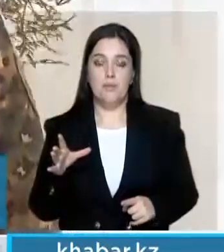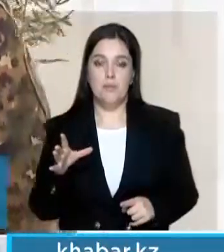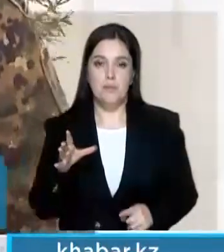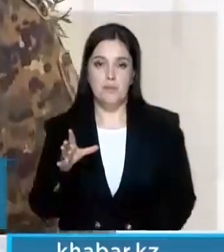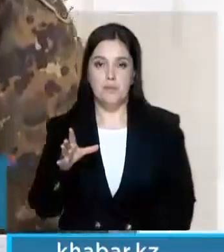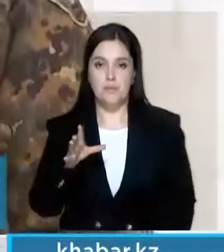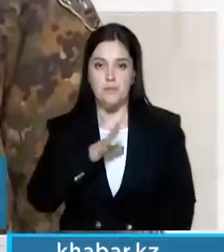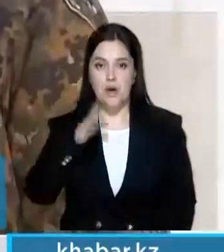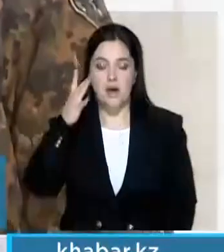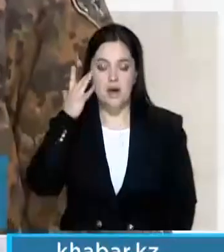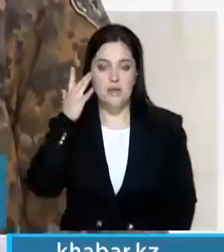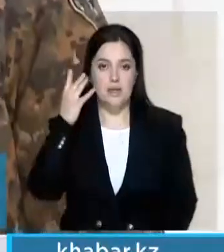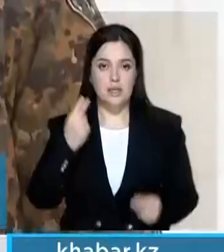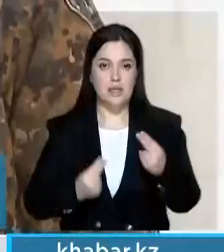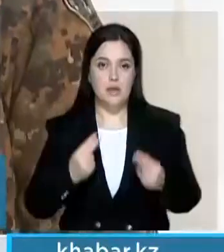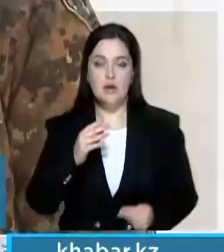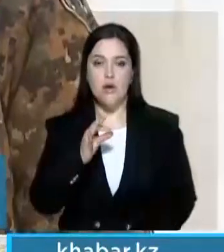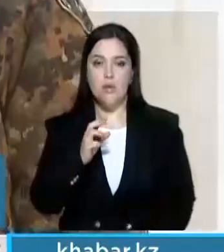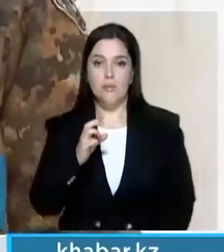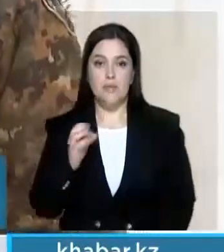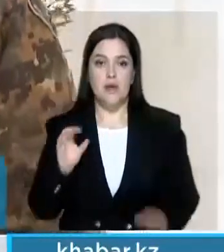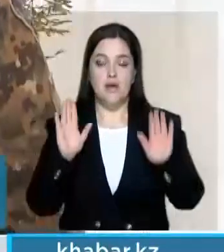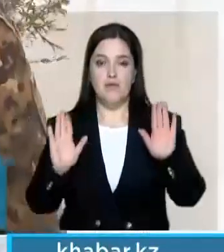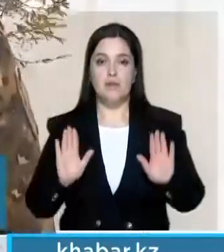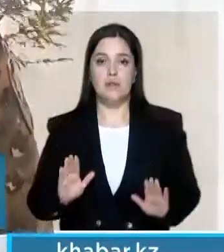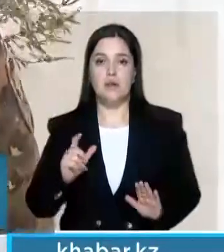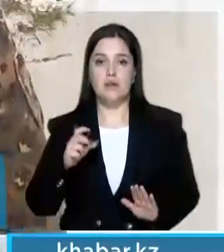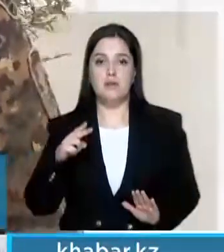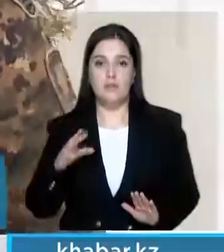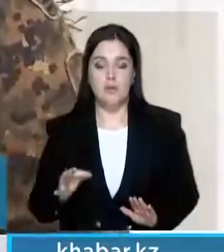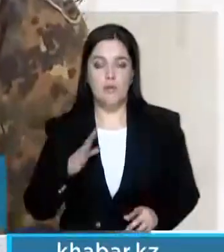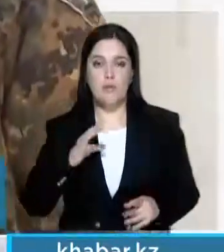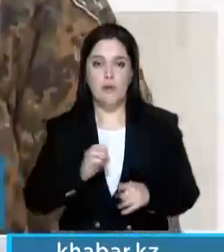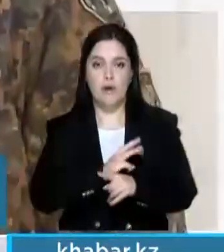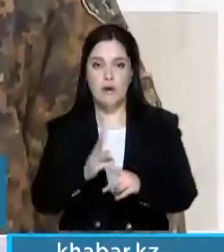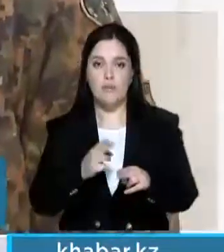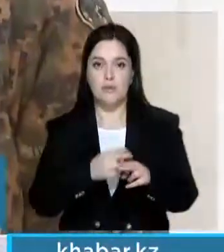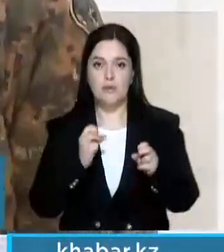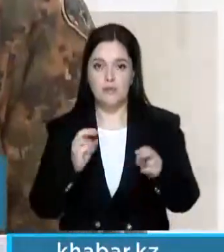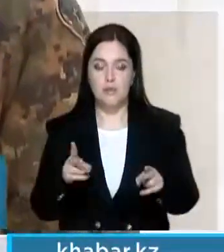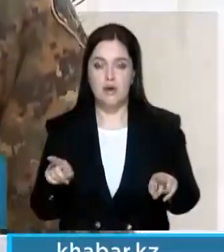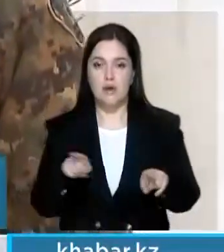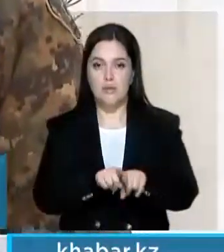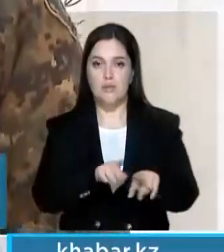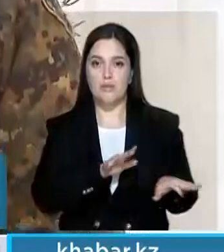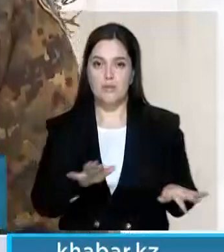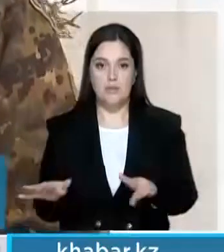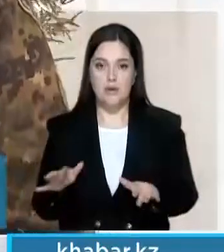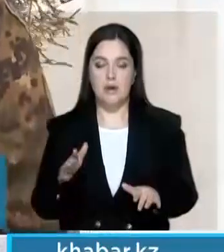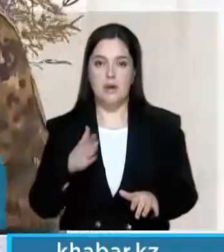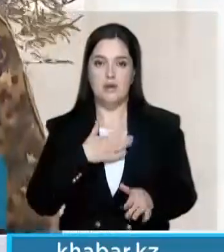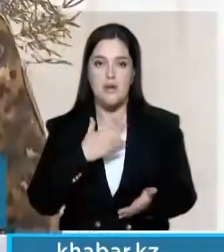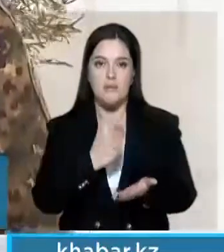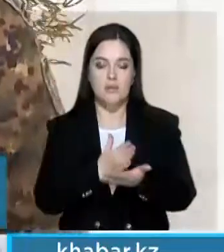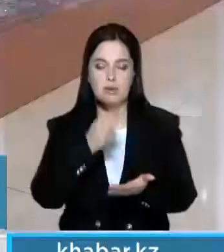например, азиатские игры, саммит ОБСЕ, выставка Экспо. Обеспечение безопасности на всех подобных мероприятиях — наша